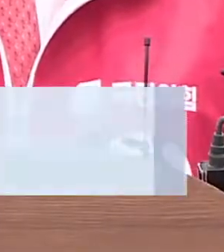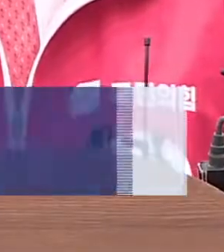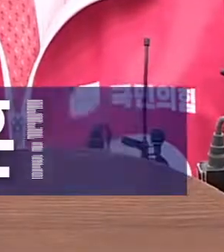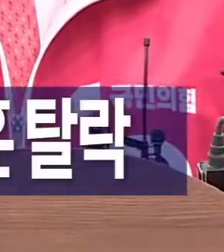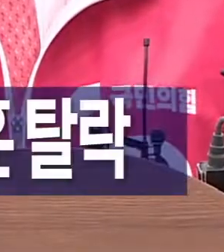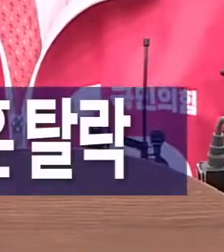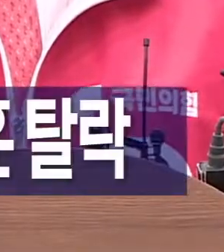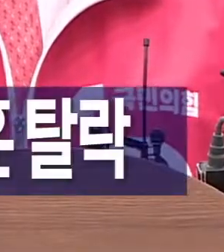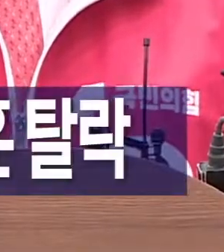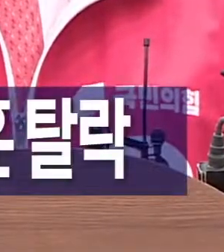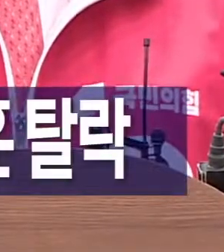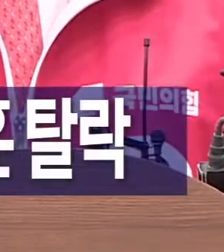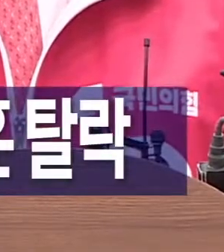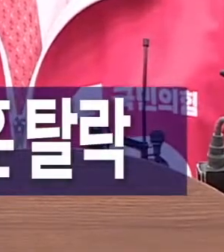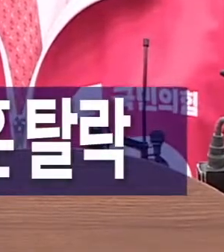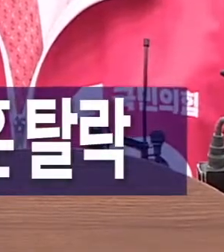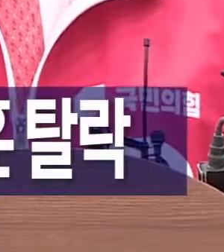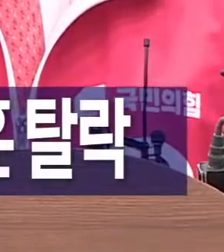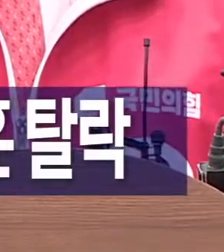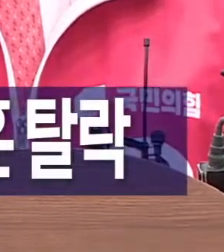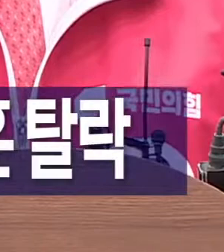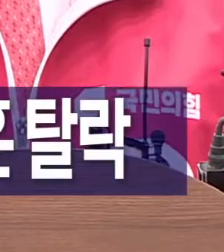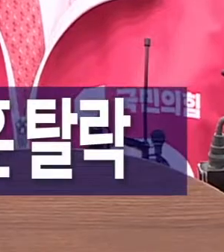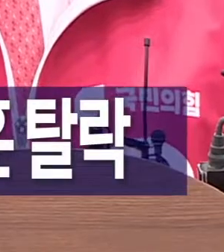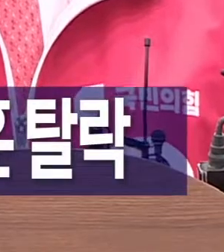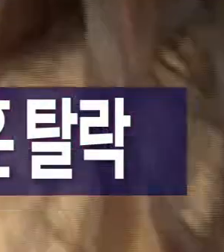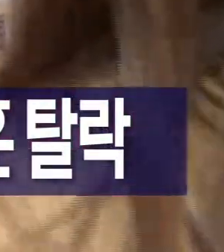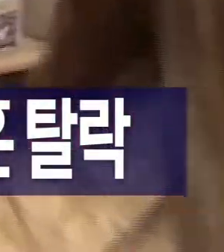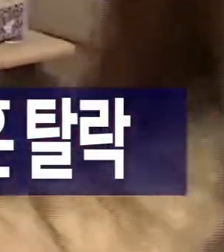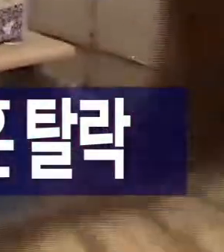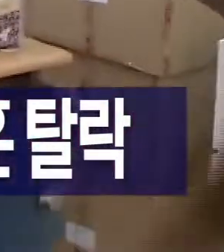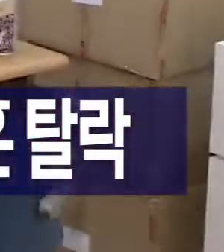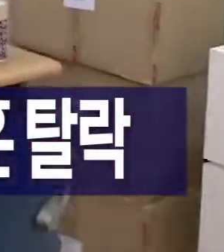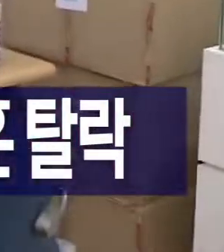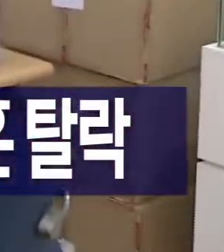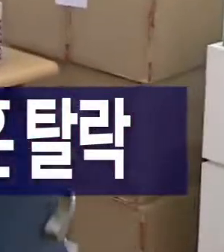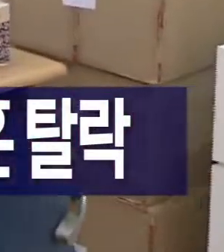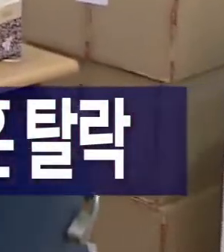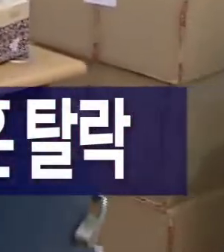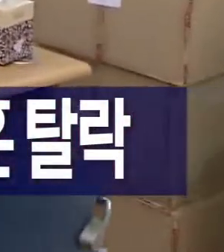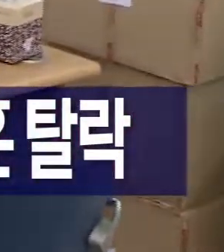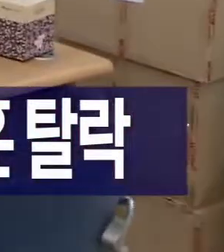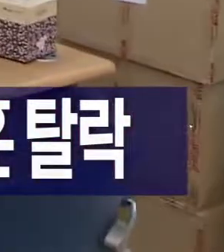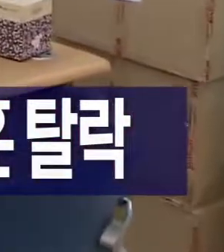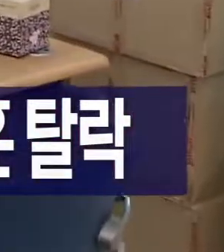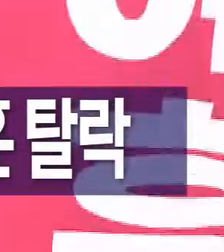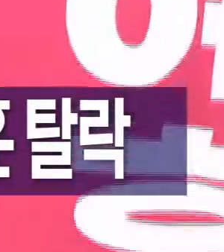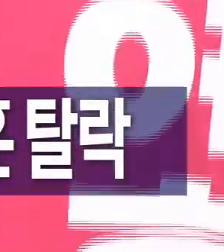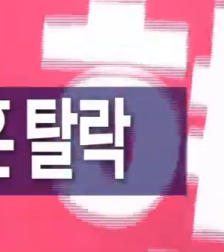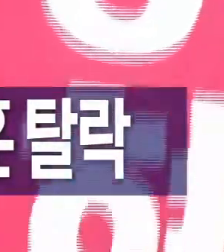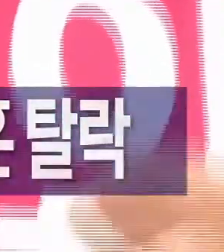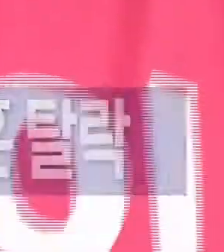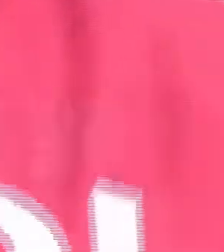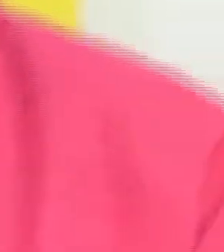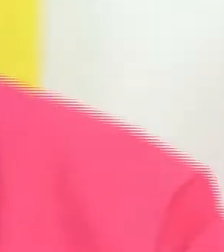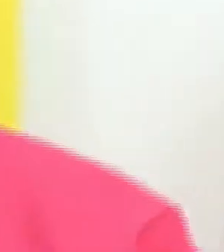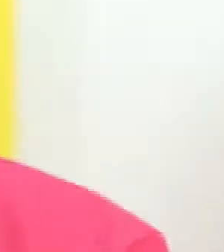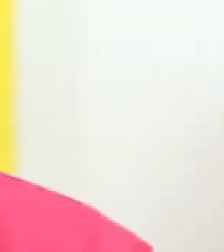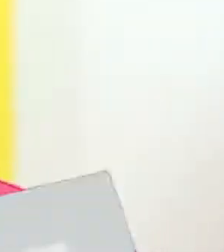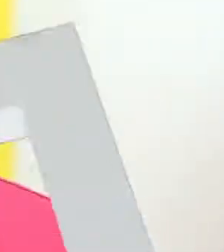국민의힘 충북지사 경선이 3파전으로 압축됐습니다. 이해운 전 의원이 1차 관문에서